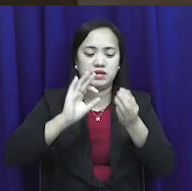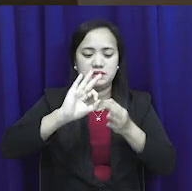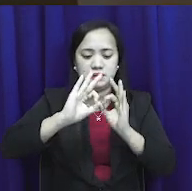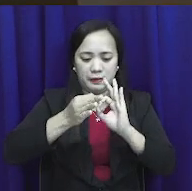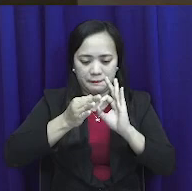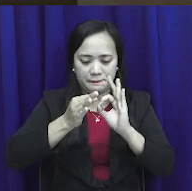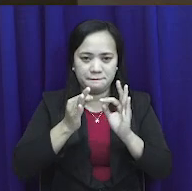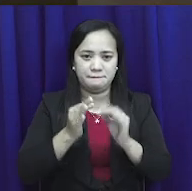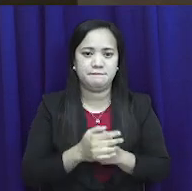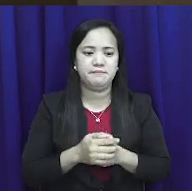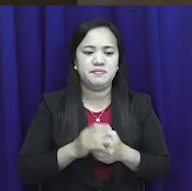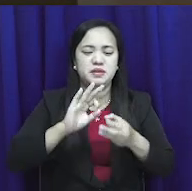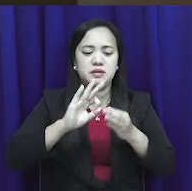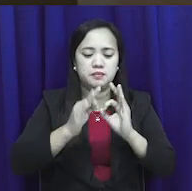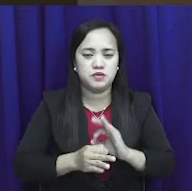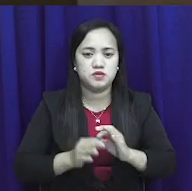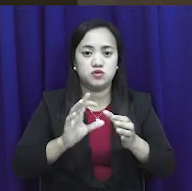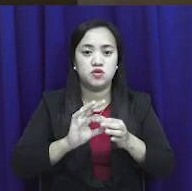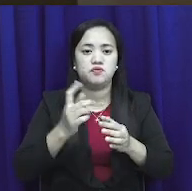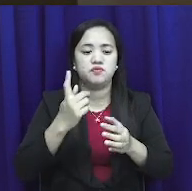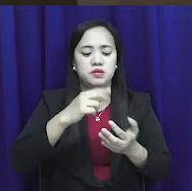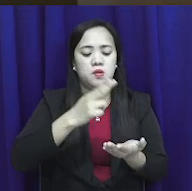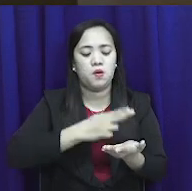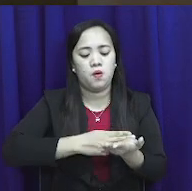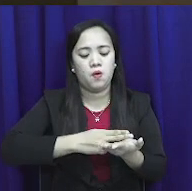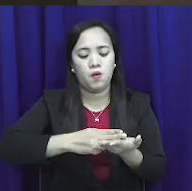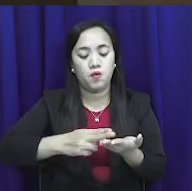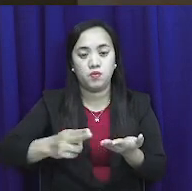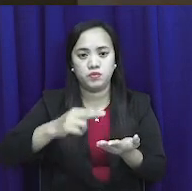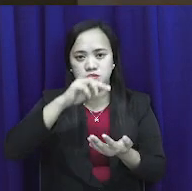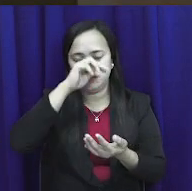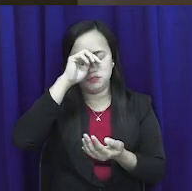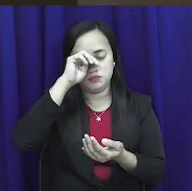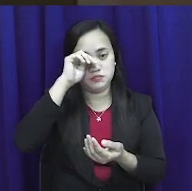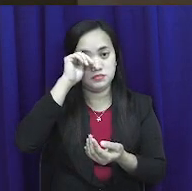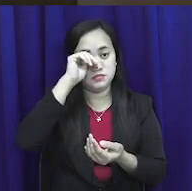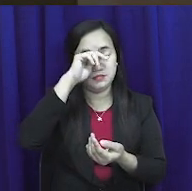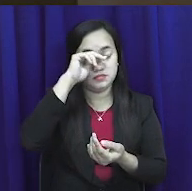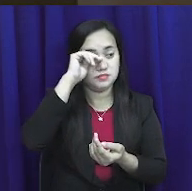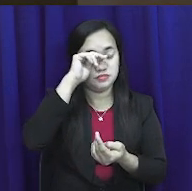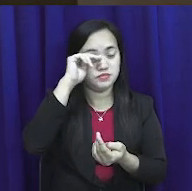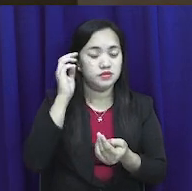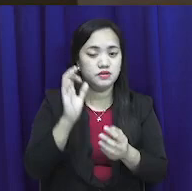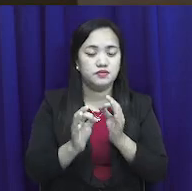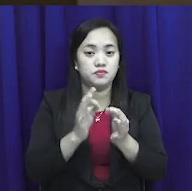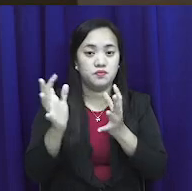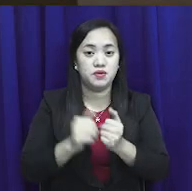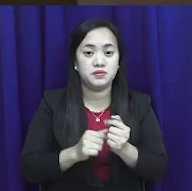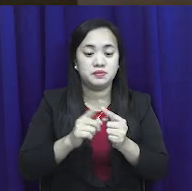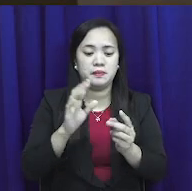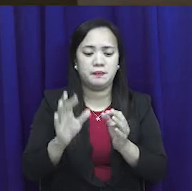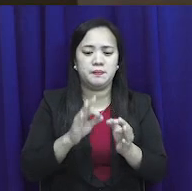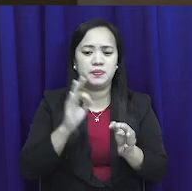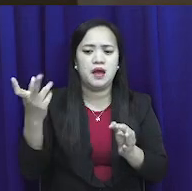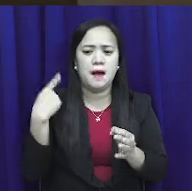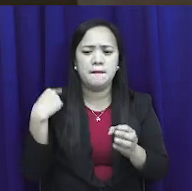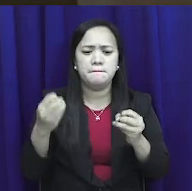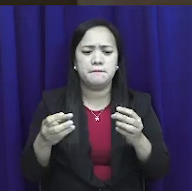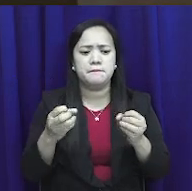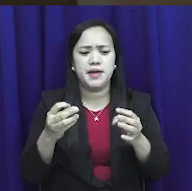interpretasyon ng kabanalan yan yan mali po yan pagka sinabi spiritual bawal yung ganito bawal yung wala